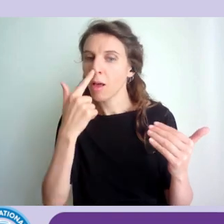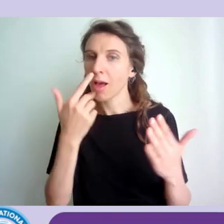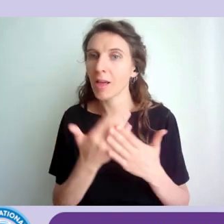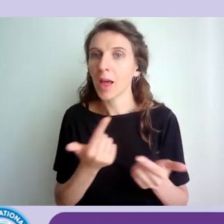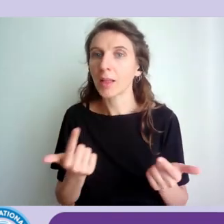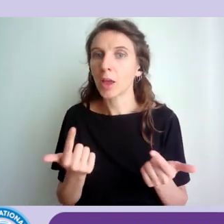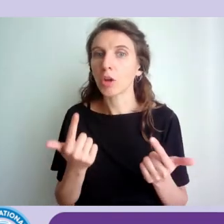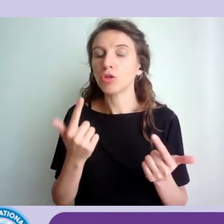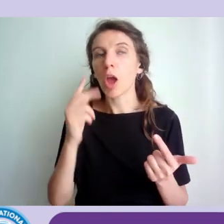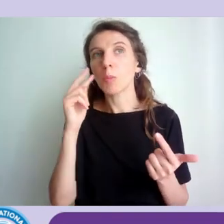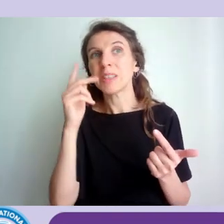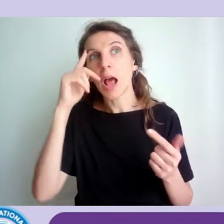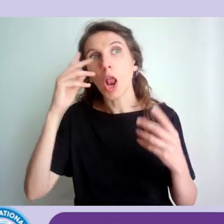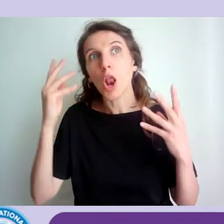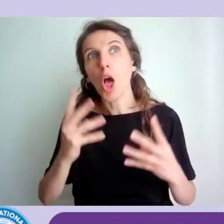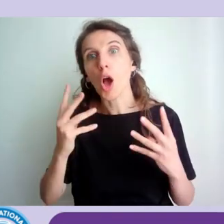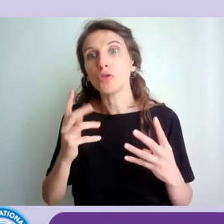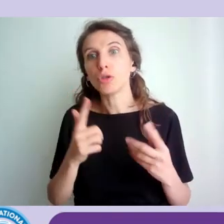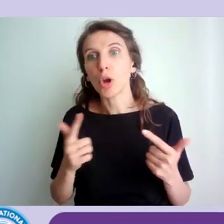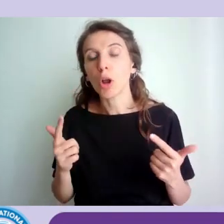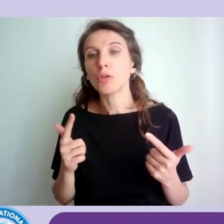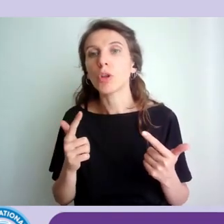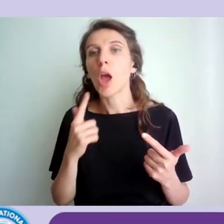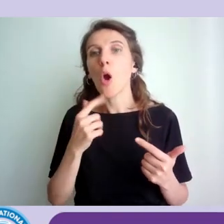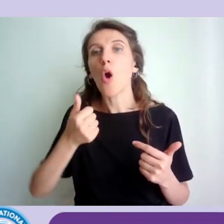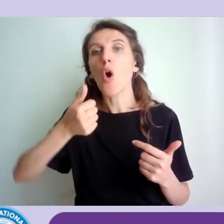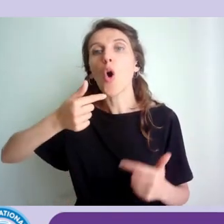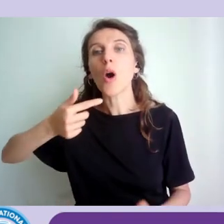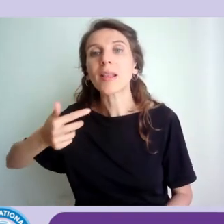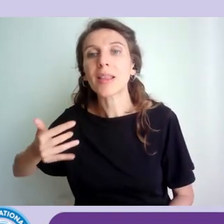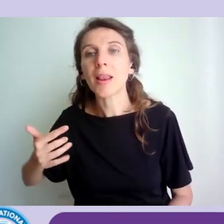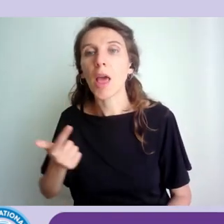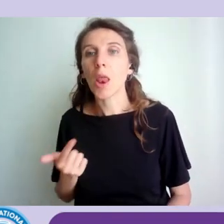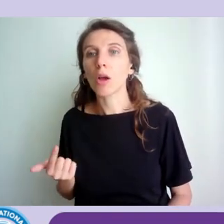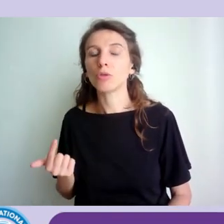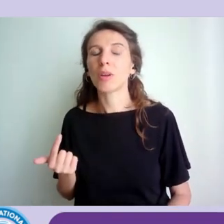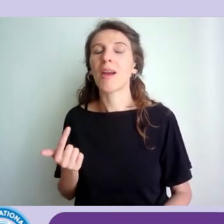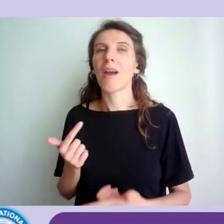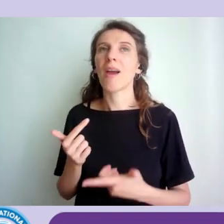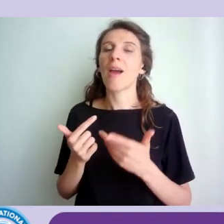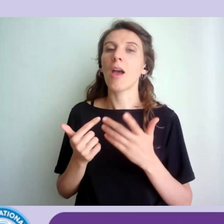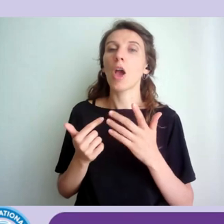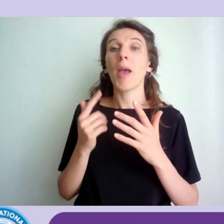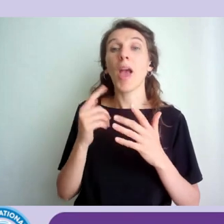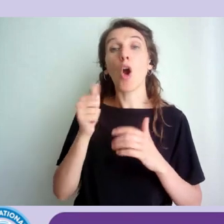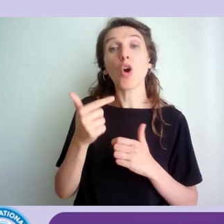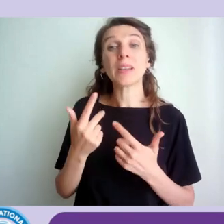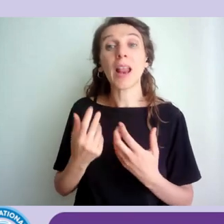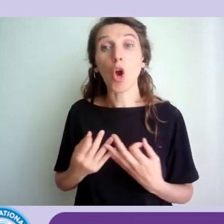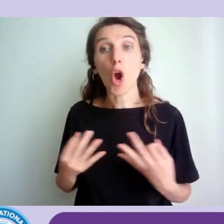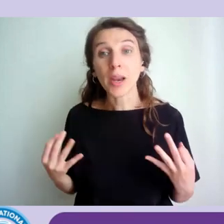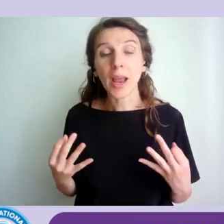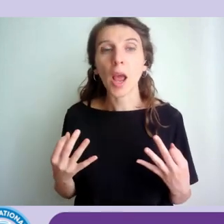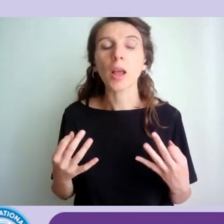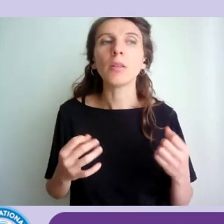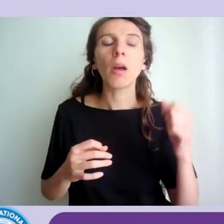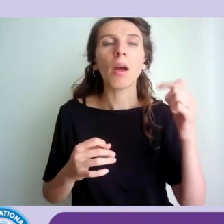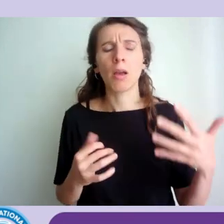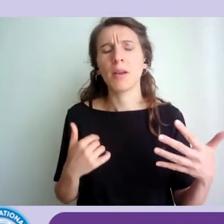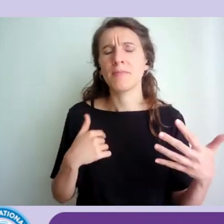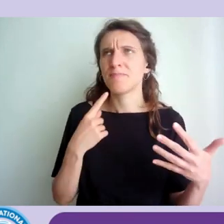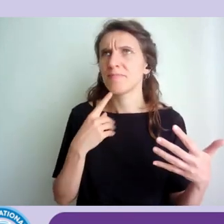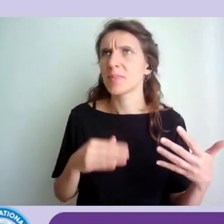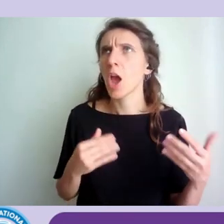pagina quindi gli oggetti non sono ordinati eh in maniera corretta Ecco succede a quel punto che ci si